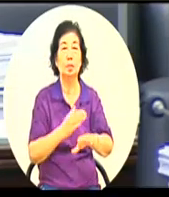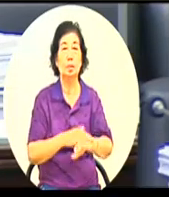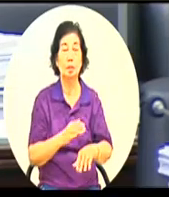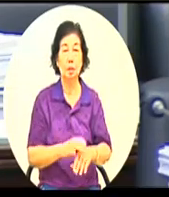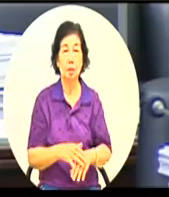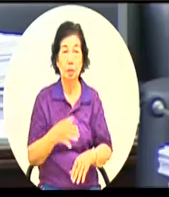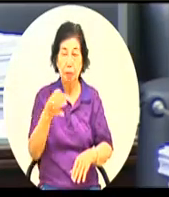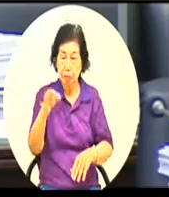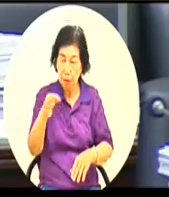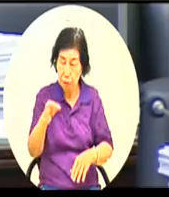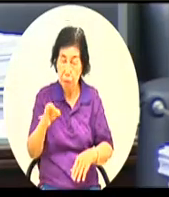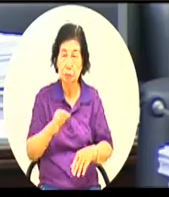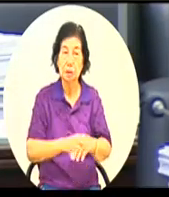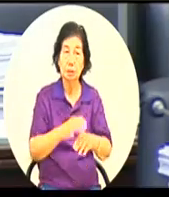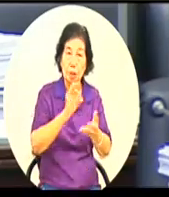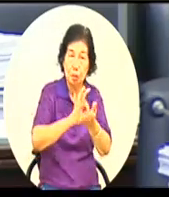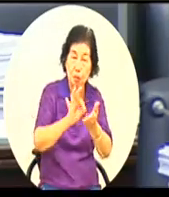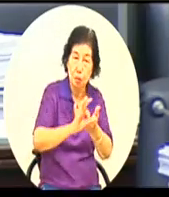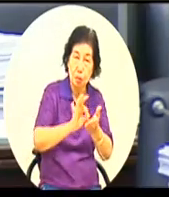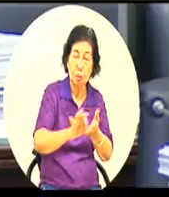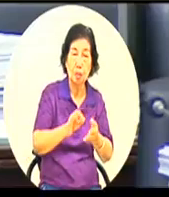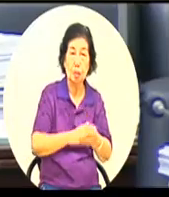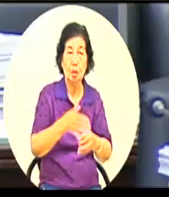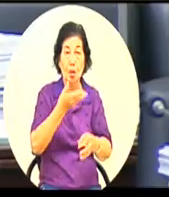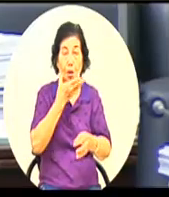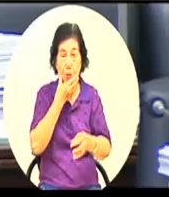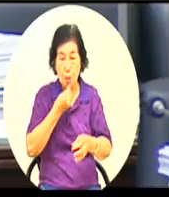要花在刀口上，